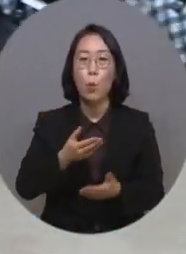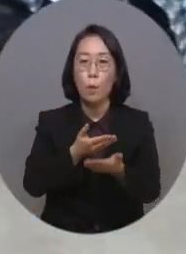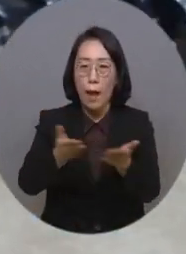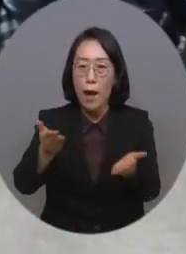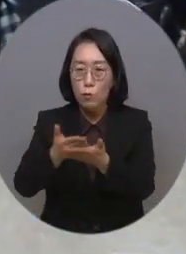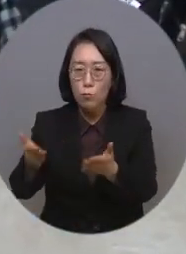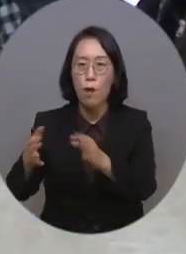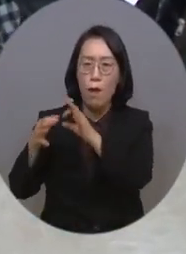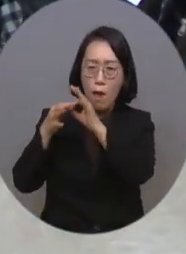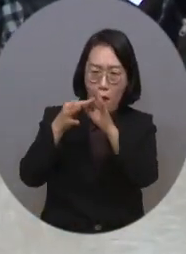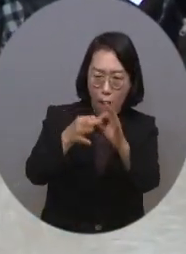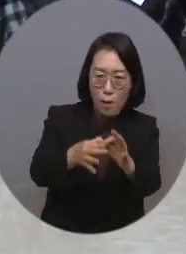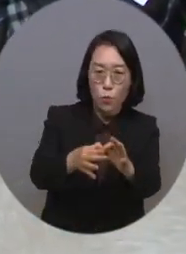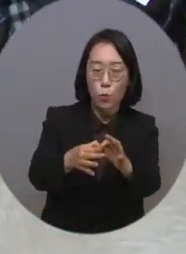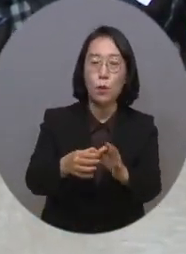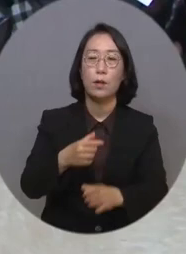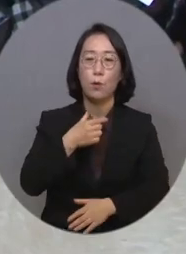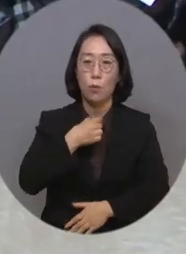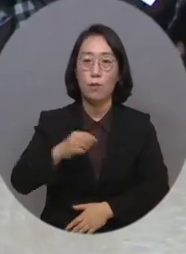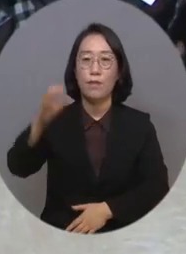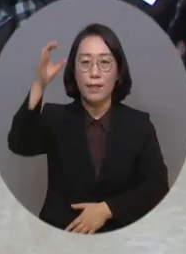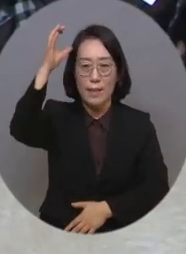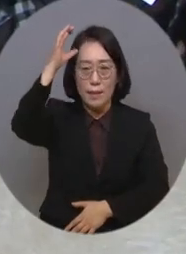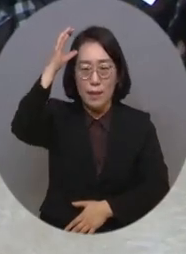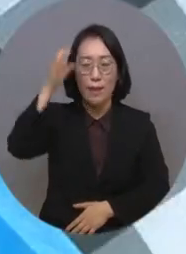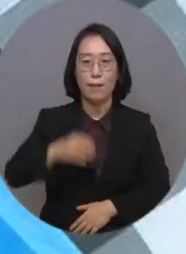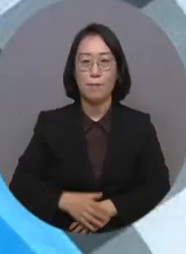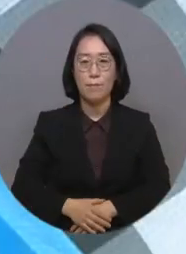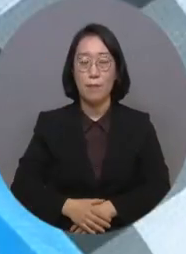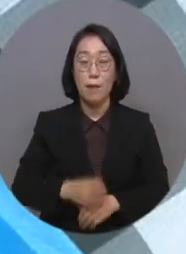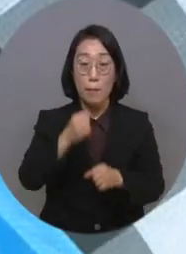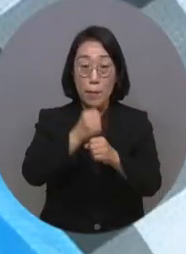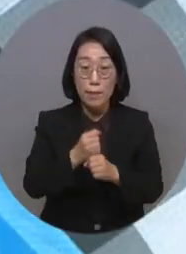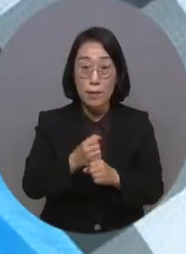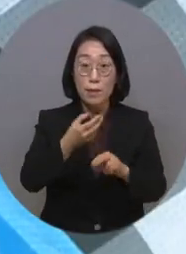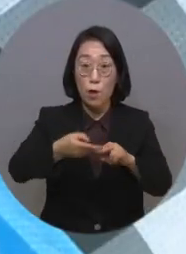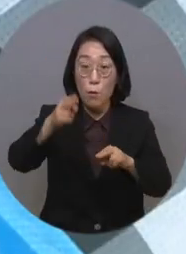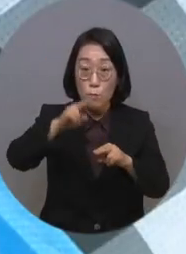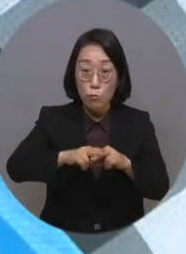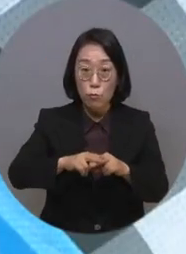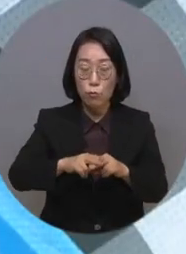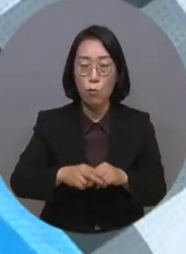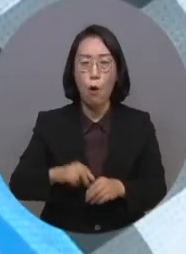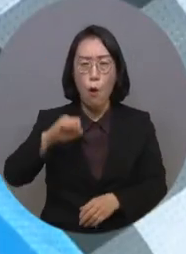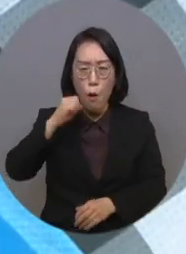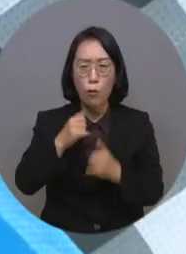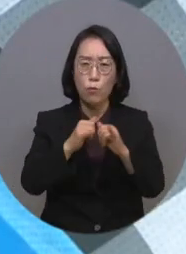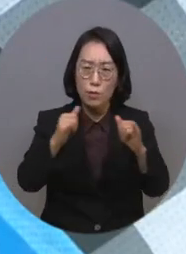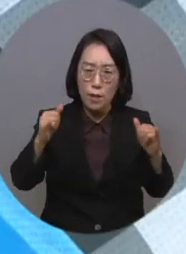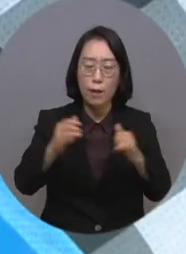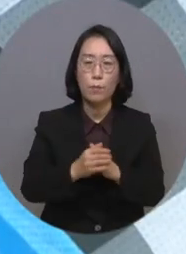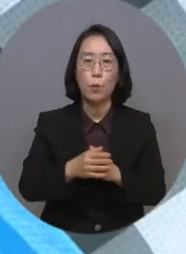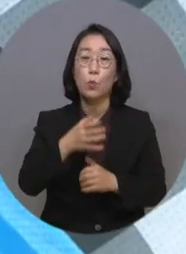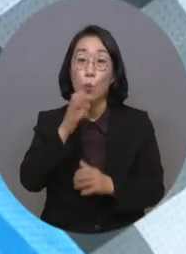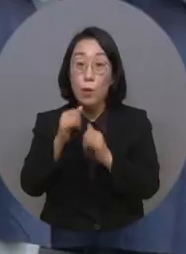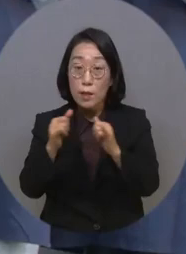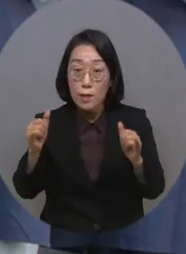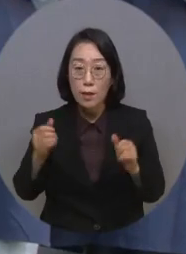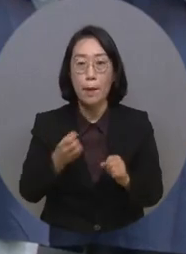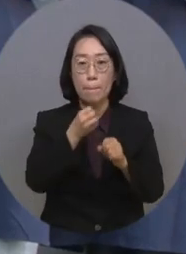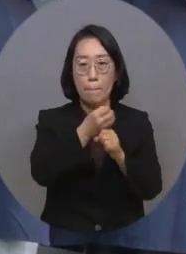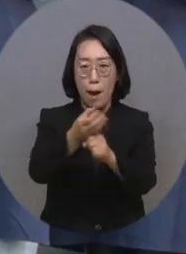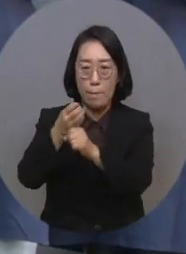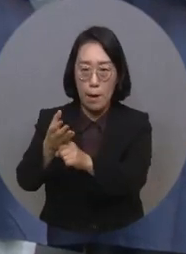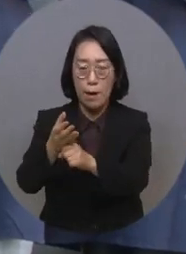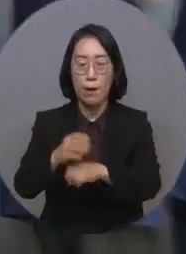봉사가 지속돼서 이어지기를 기대해봅니다. 제작한 사랑의 선물은 결연세대 및 취약계층 어르신들께 전달될